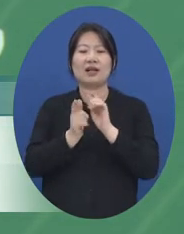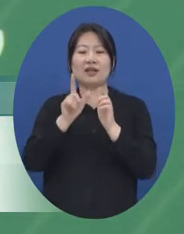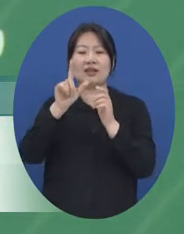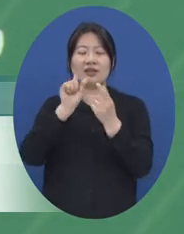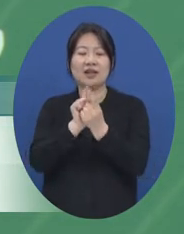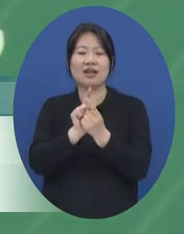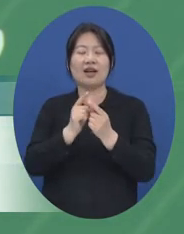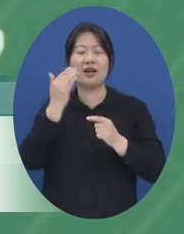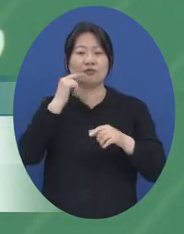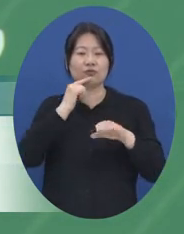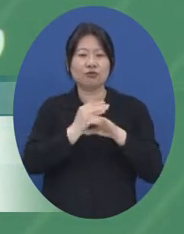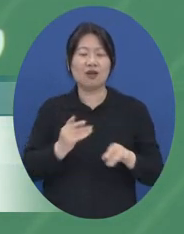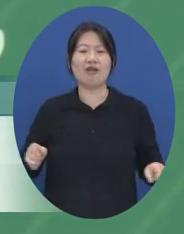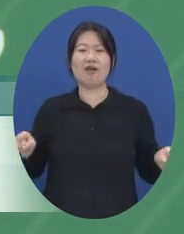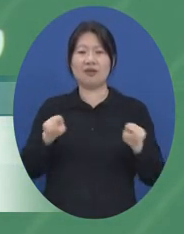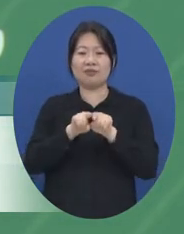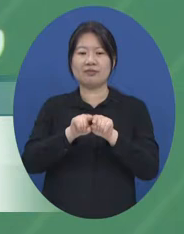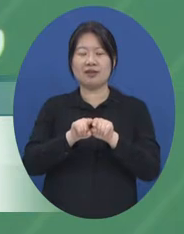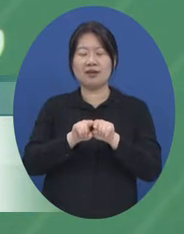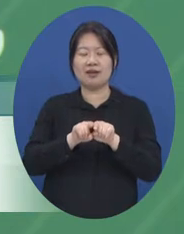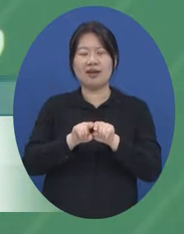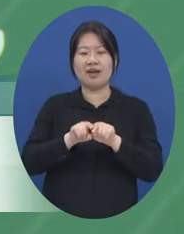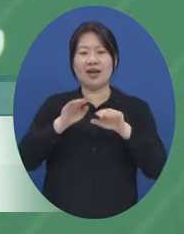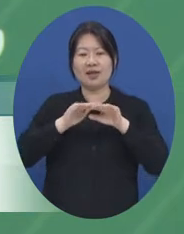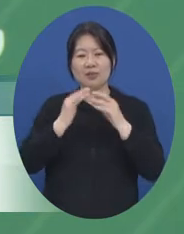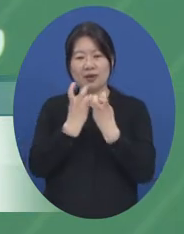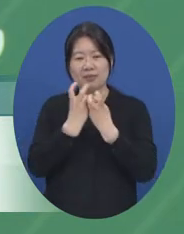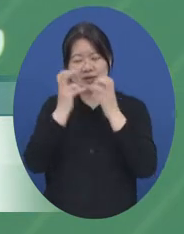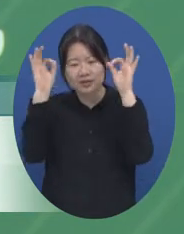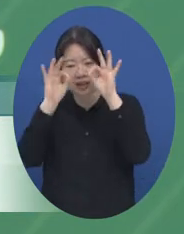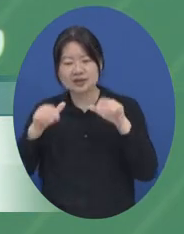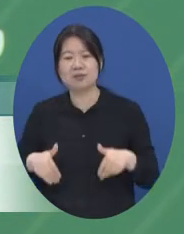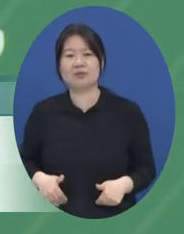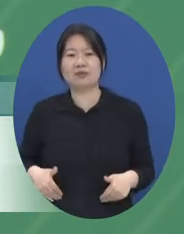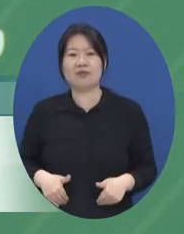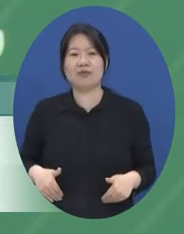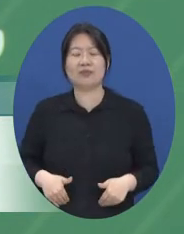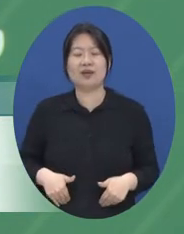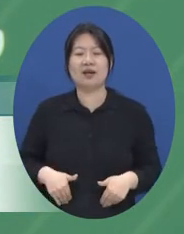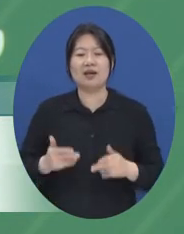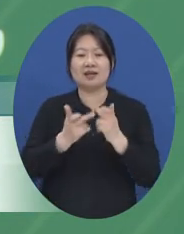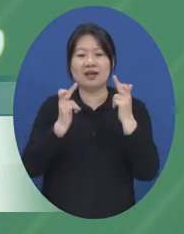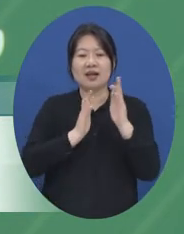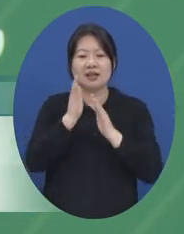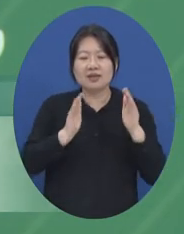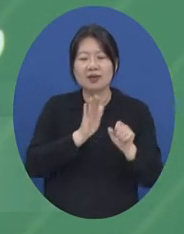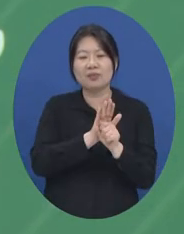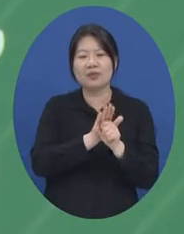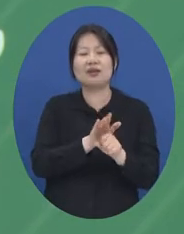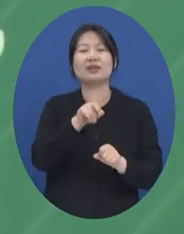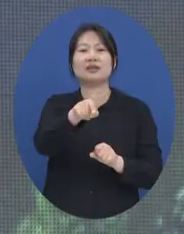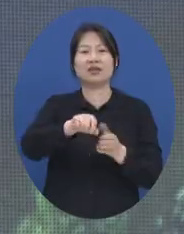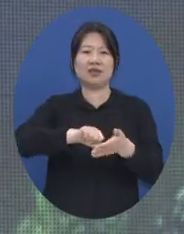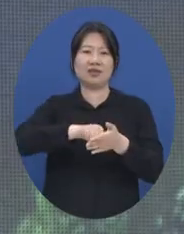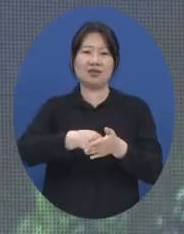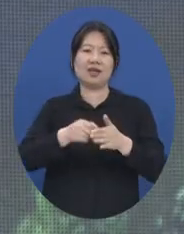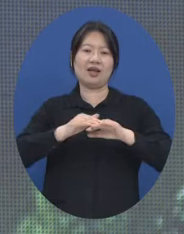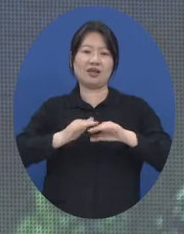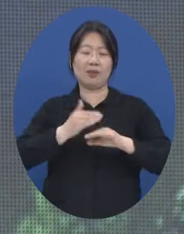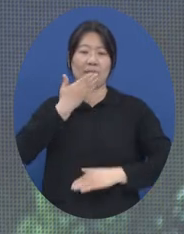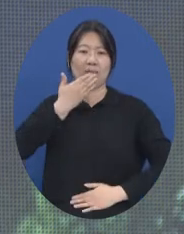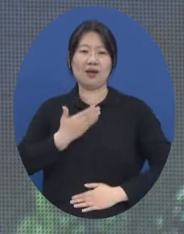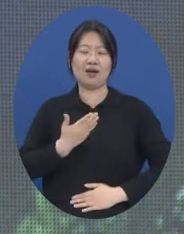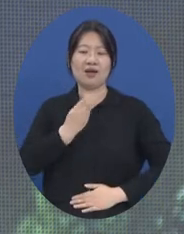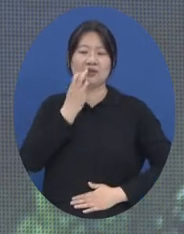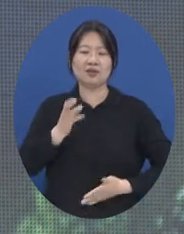남과 북이 함께 대응해 나가야 합니다. 산림협력이 그 열쇠입니다.